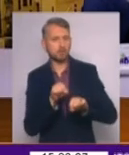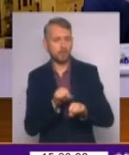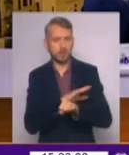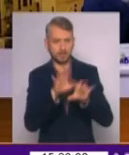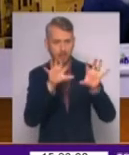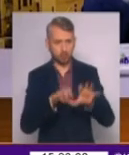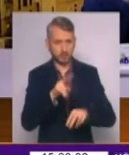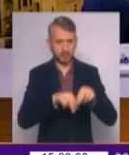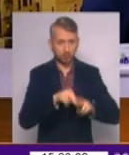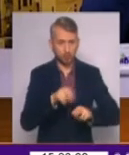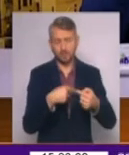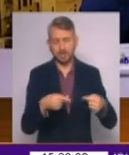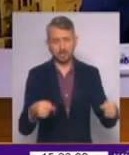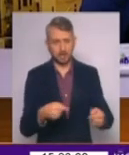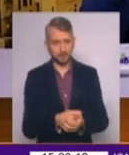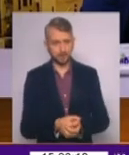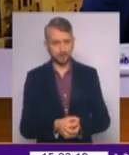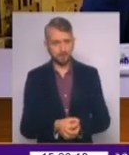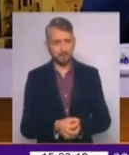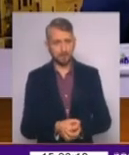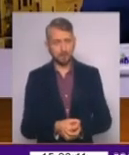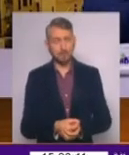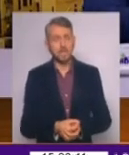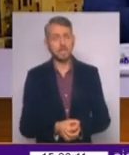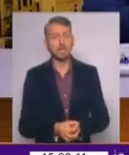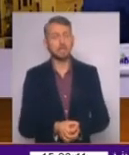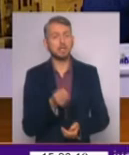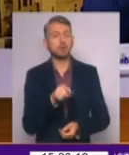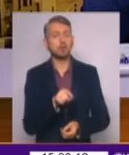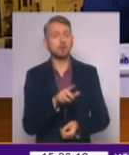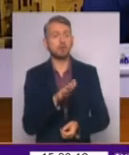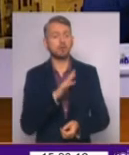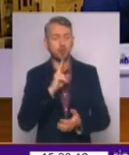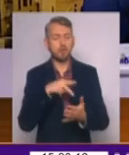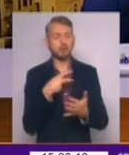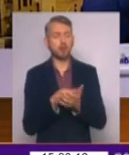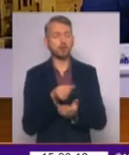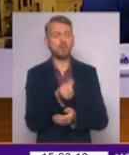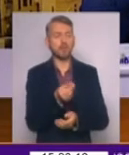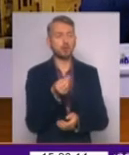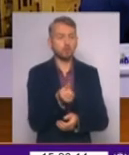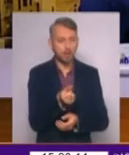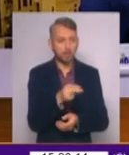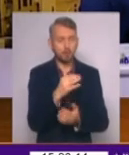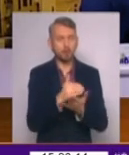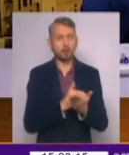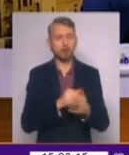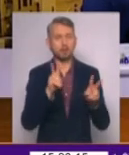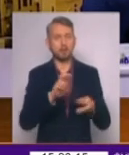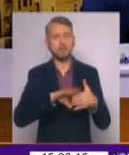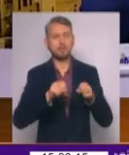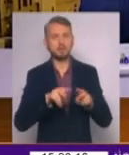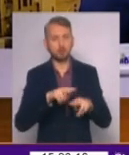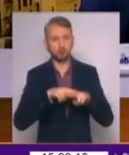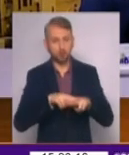незаконних забудов і так далі. Тому було передбачено фінансування навіть по програмі безпечної стабільності цих